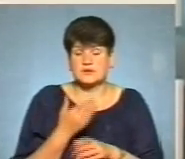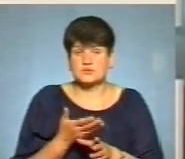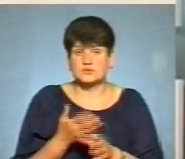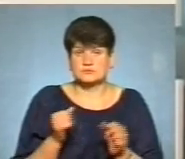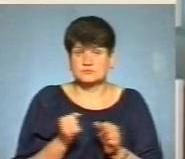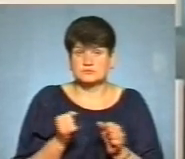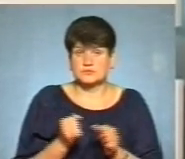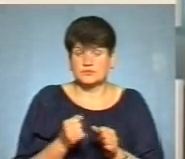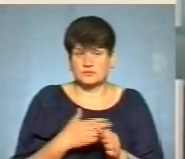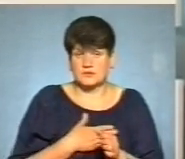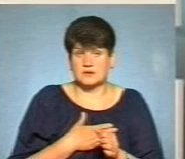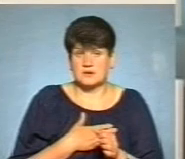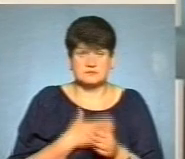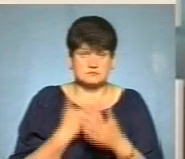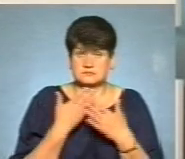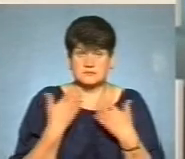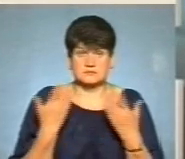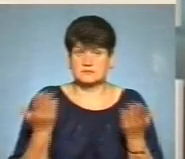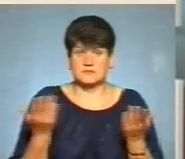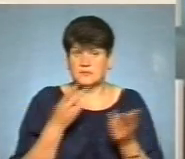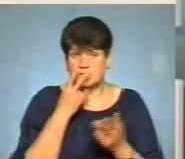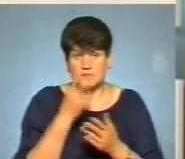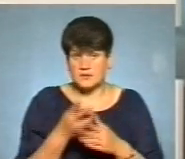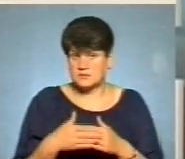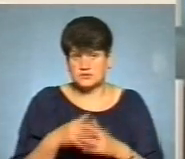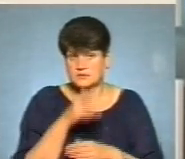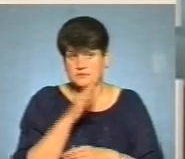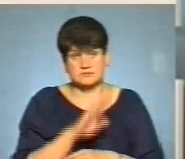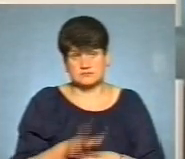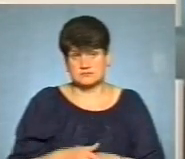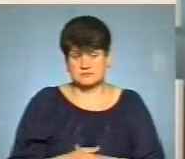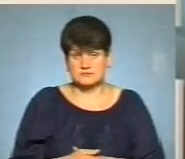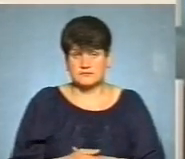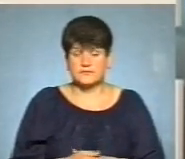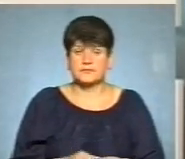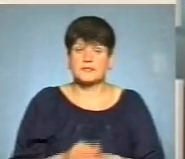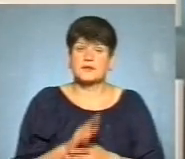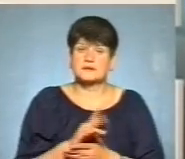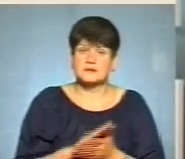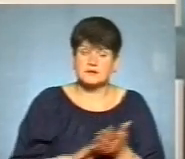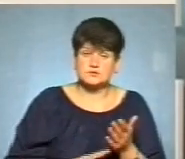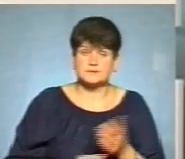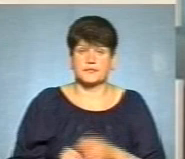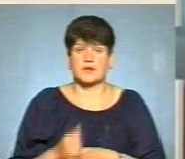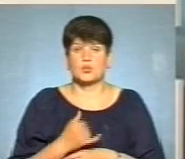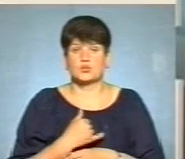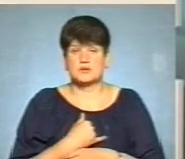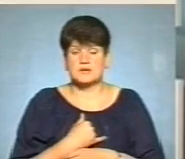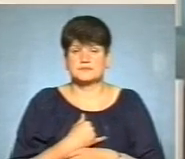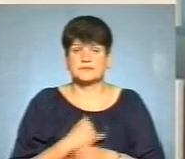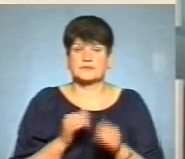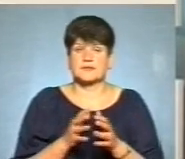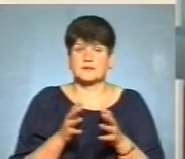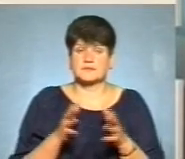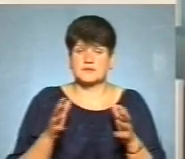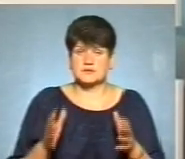континентального клімату нашого, ми не будемо бачити найближчим часом. Далі у нас зростає